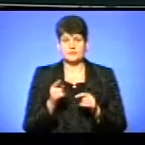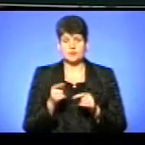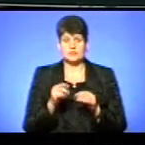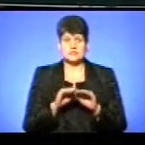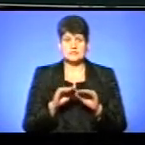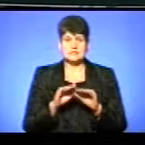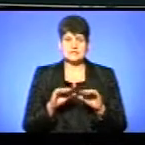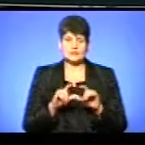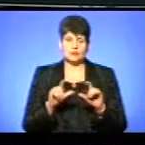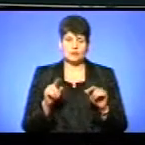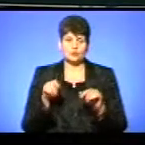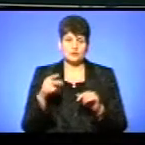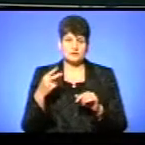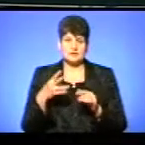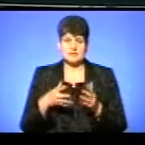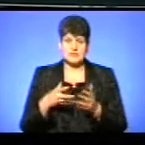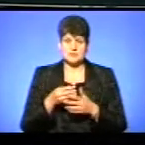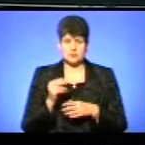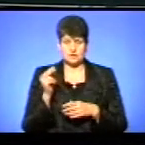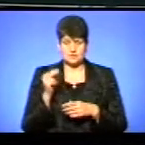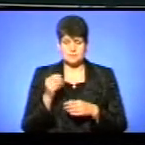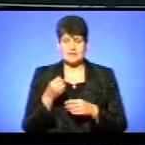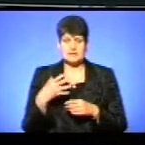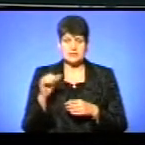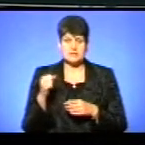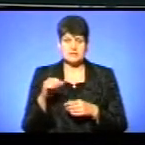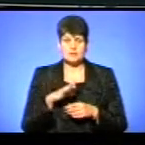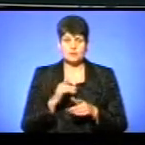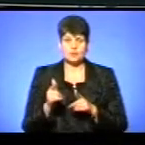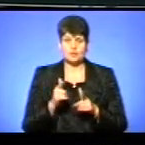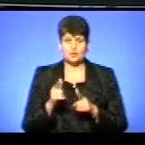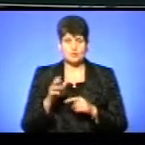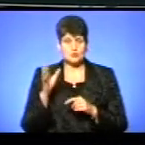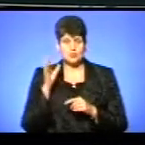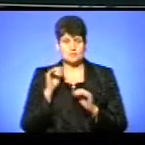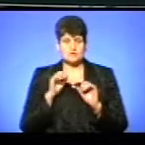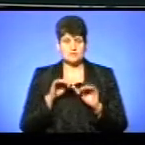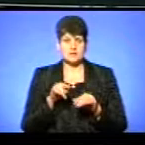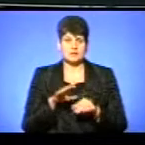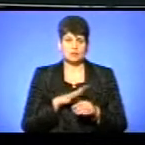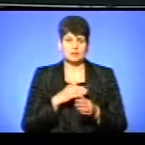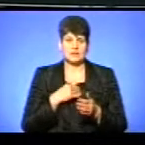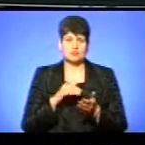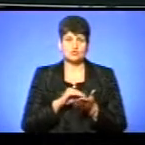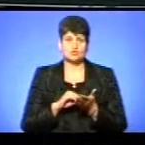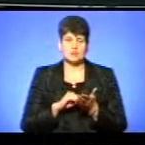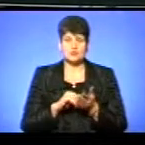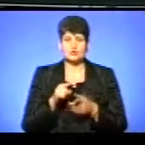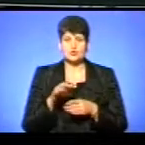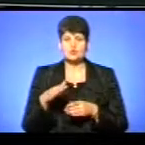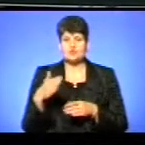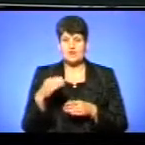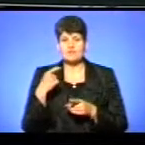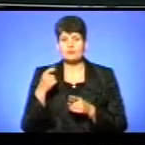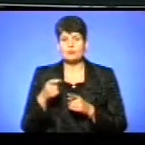номер 20 через несплату за навчання. 15 серпня відбулось підготовче слухання справи. Там були наші журналісти, тоді сторона